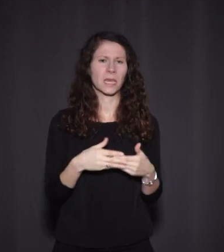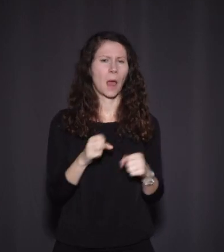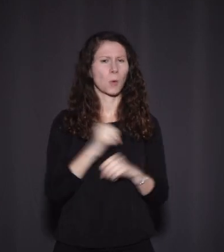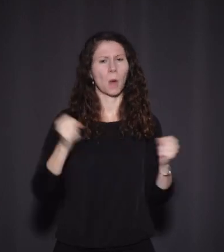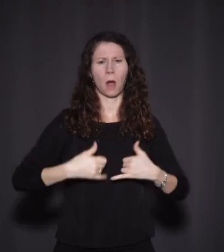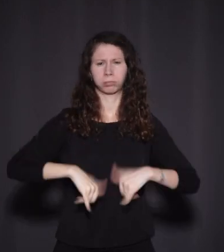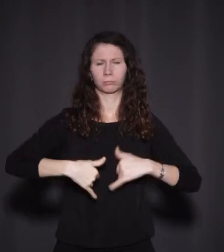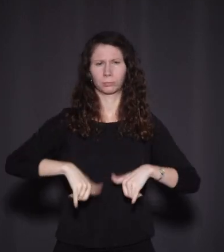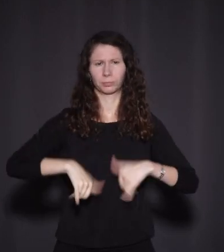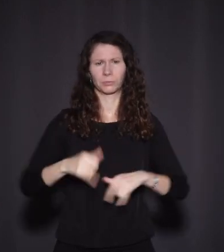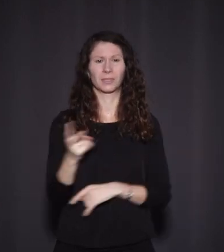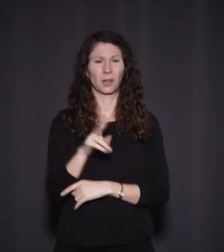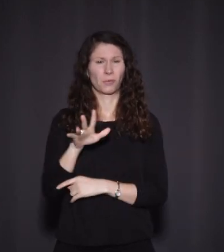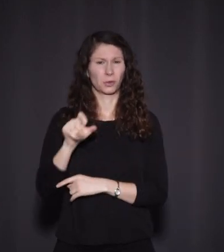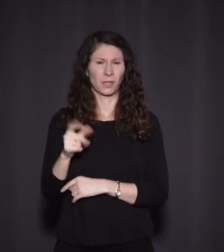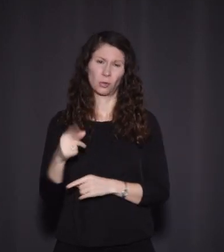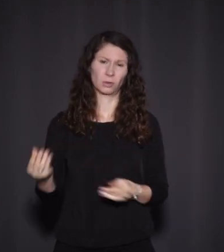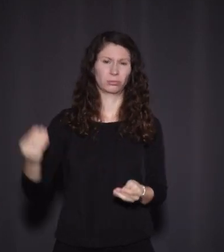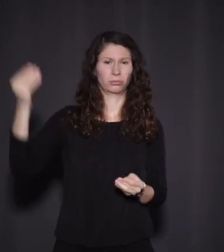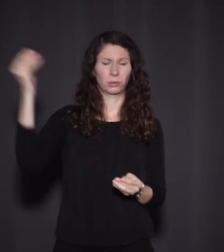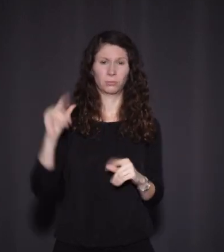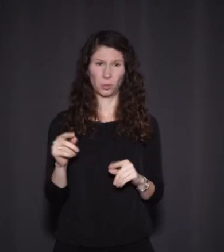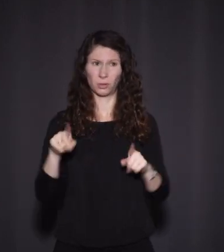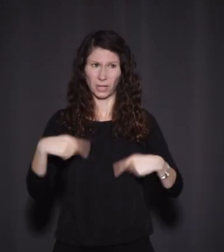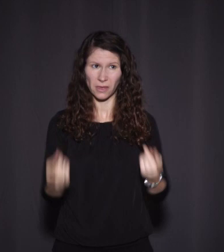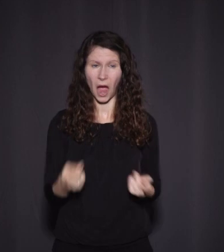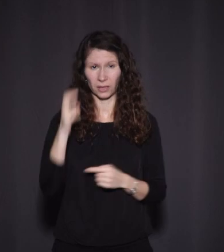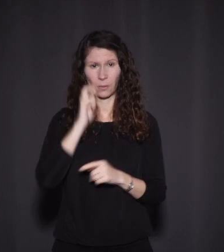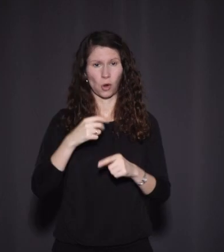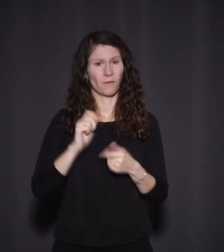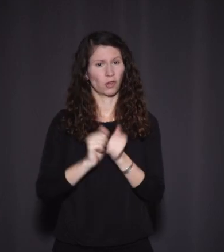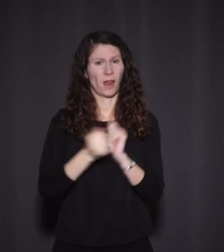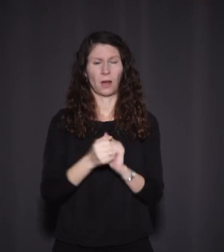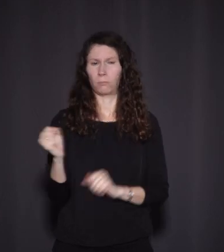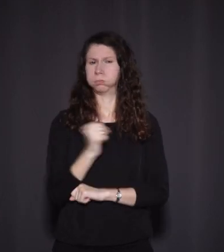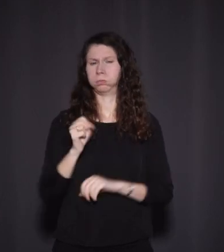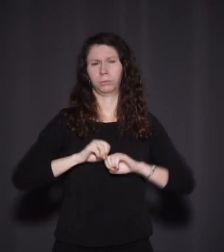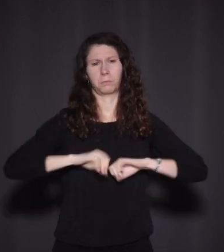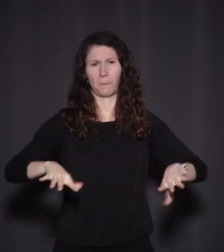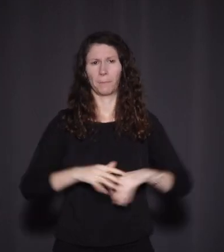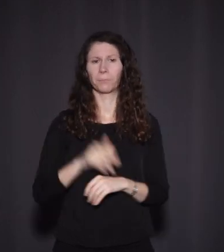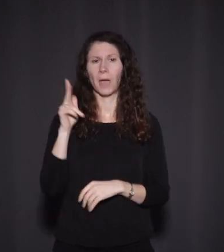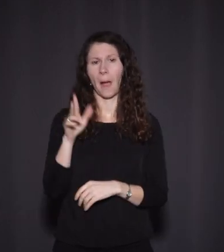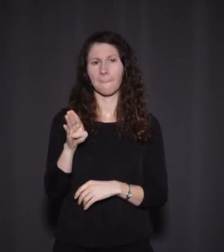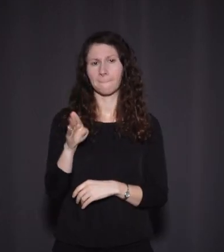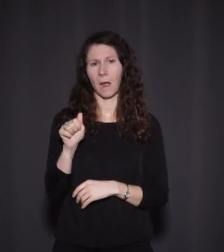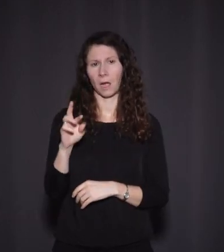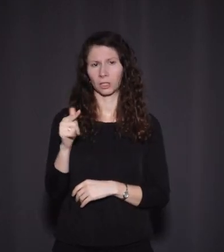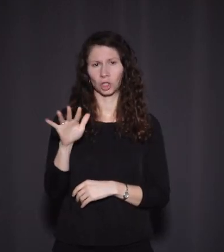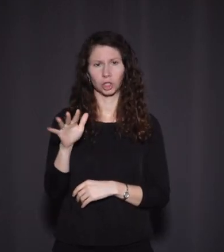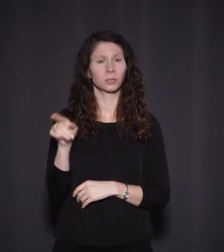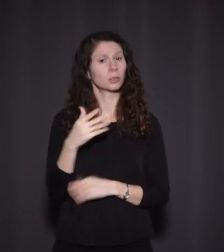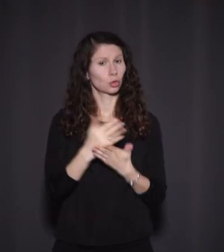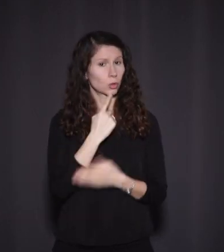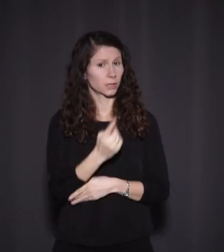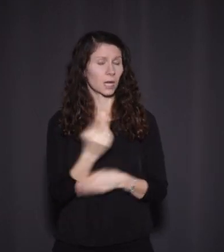dann schlägt der demografische Wandel so richtig durch. Und wir haben ja schon das Stichwort von Herrn Bartsch gehört, dass wir eine